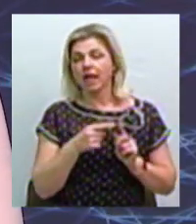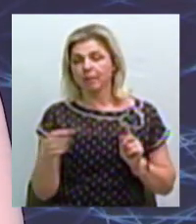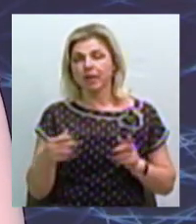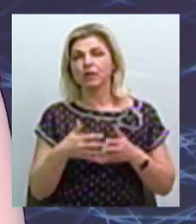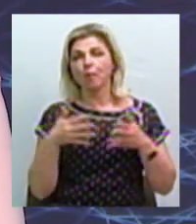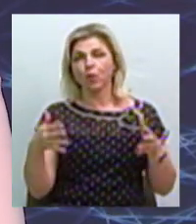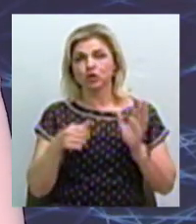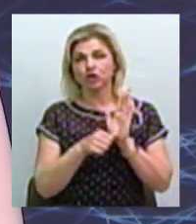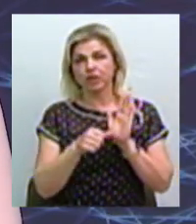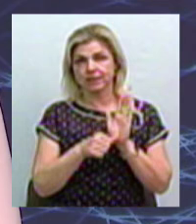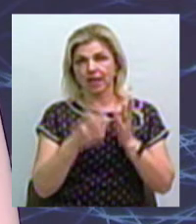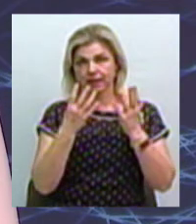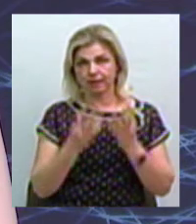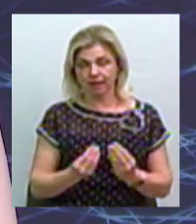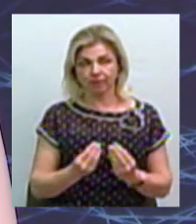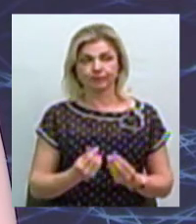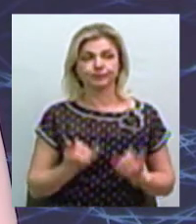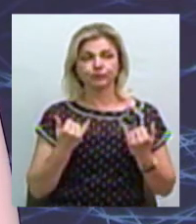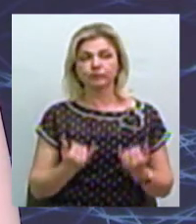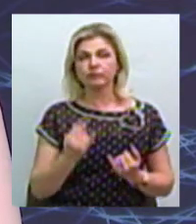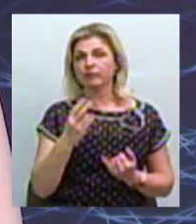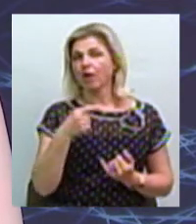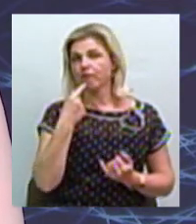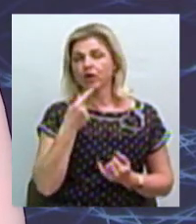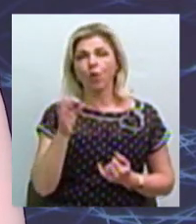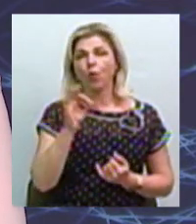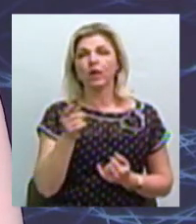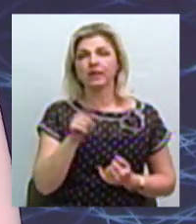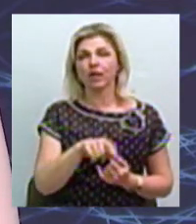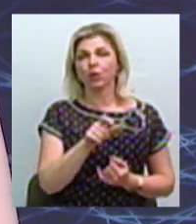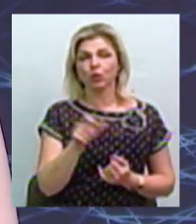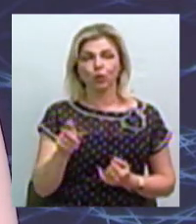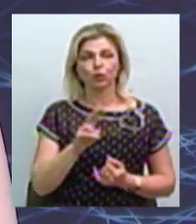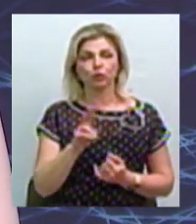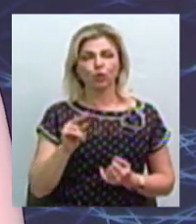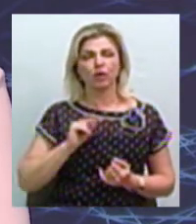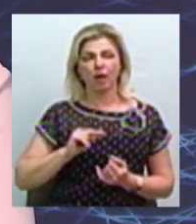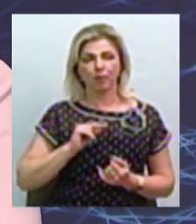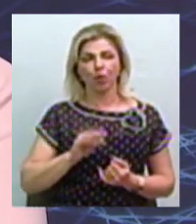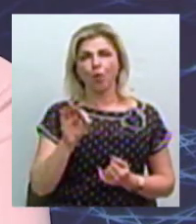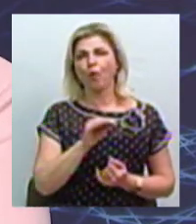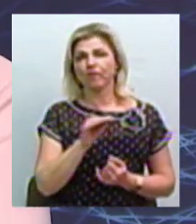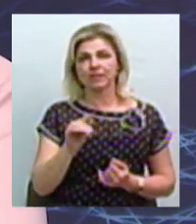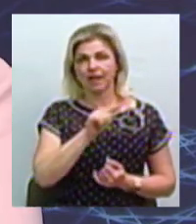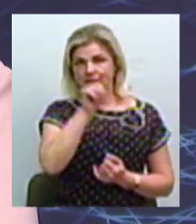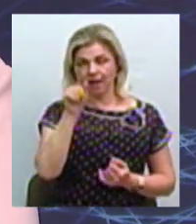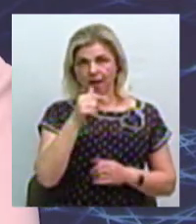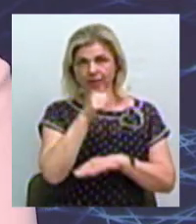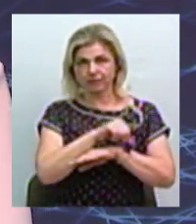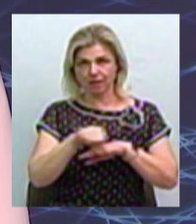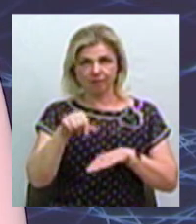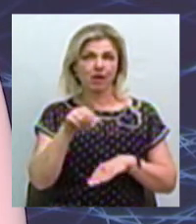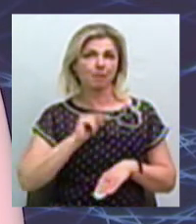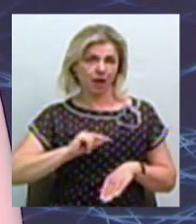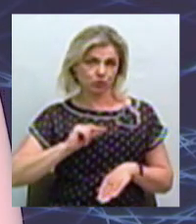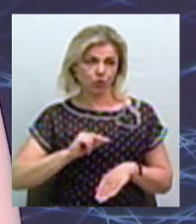60 діб. Я зараз не говорю про тих осіб, які працюють у диппредставництвах, тобто офіційно там працюють. Угу. Кажу про осіб,